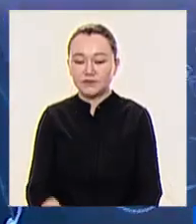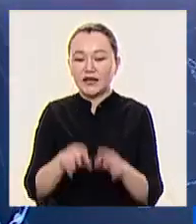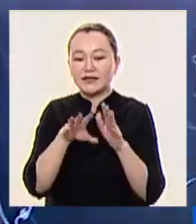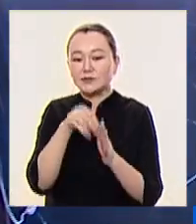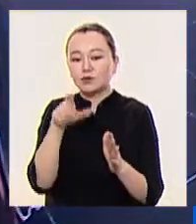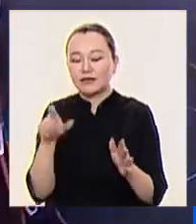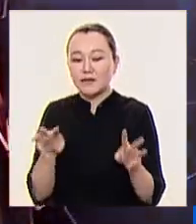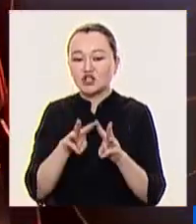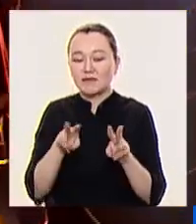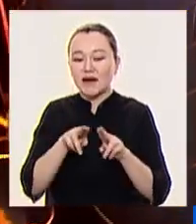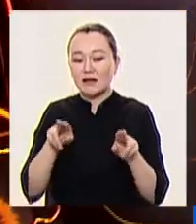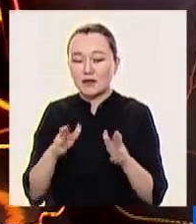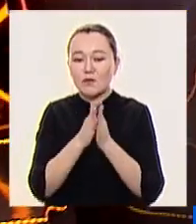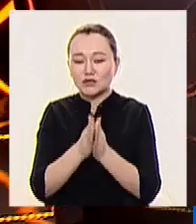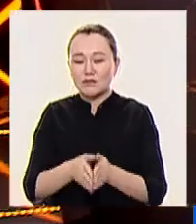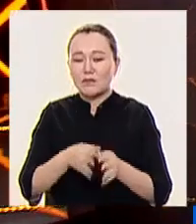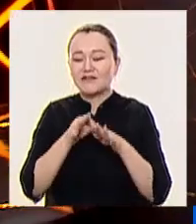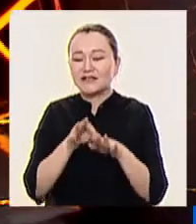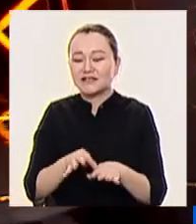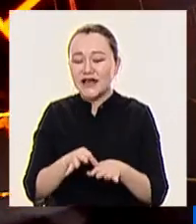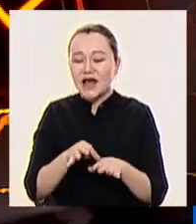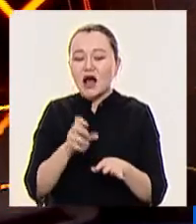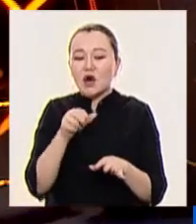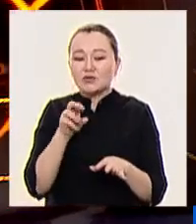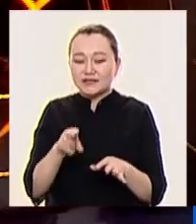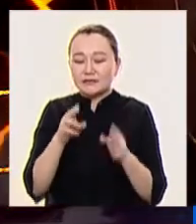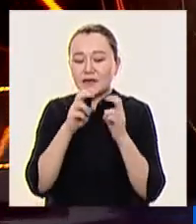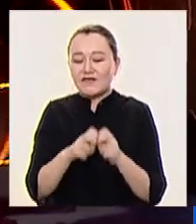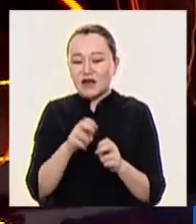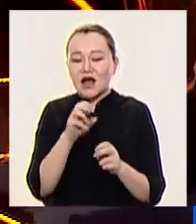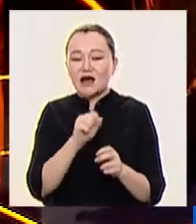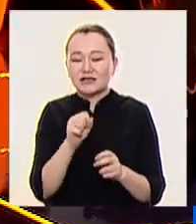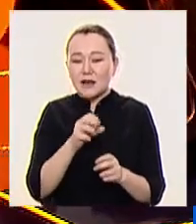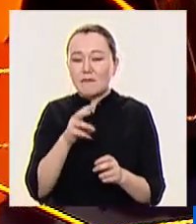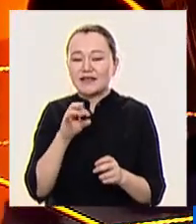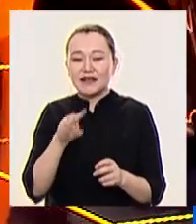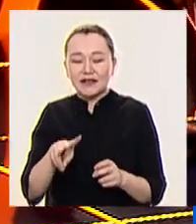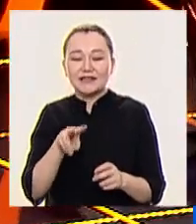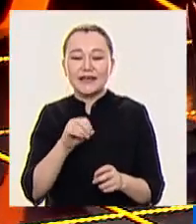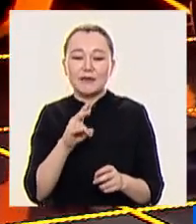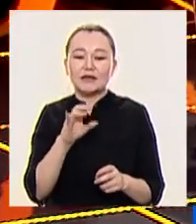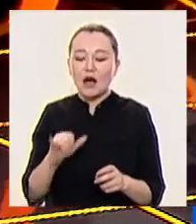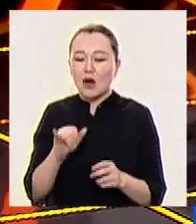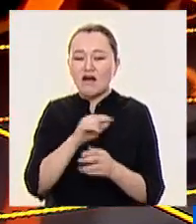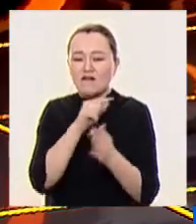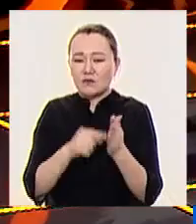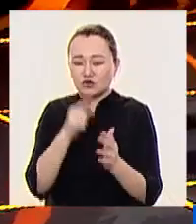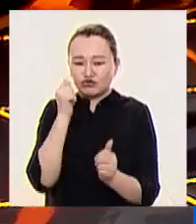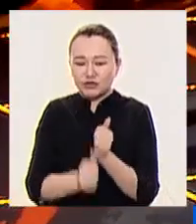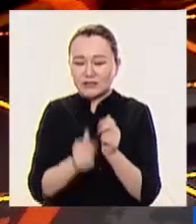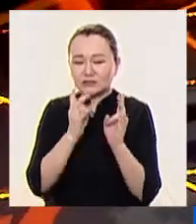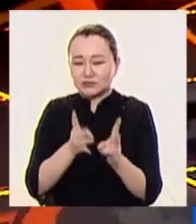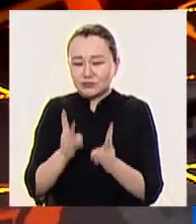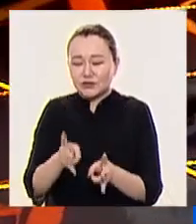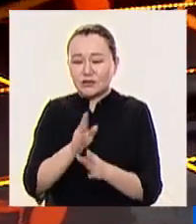Депутаты мажилиса парламента просят провести госаудит компании «АрселорМиттал Темиртау». Запрос связан с участившимися случаями